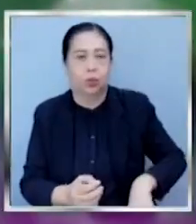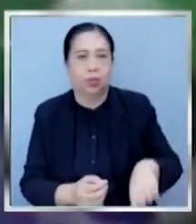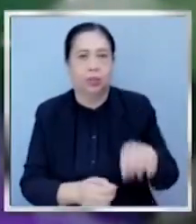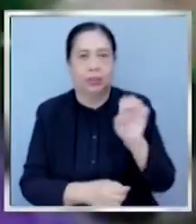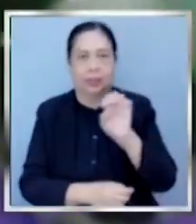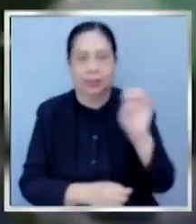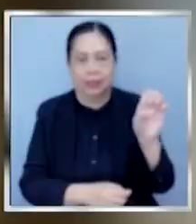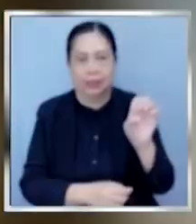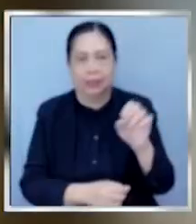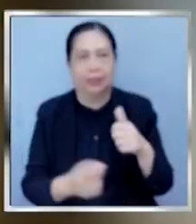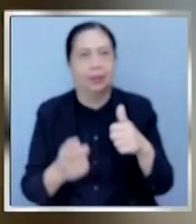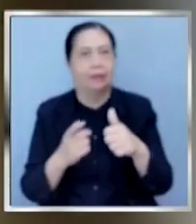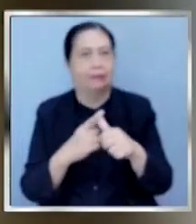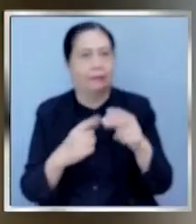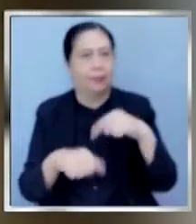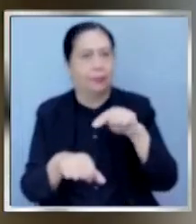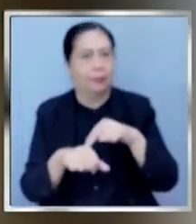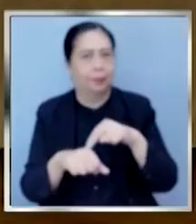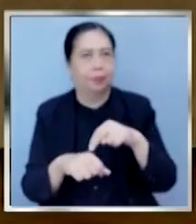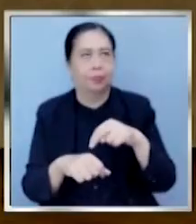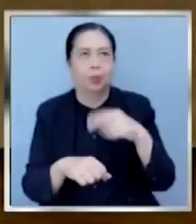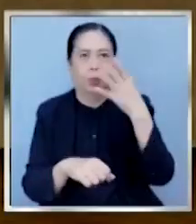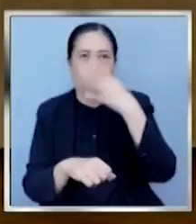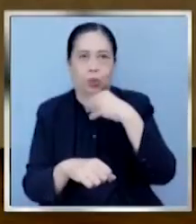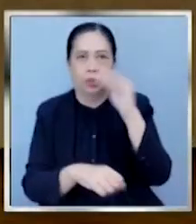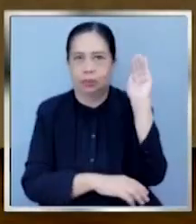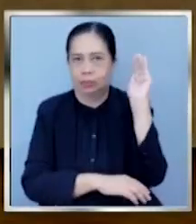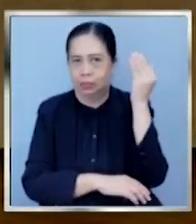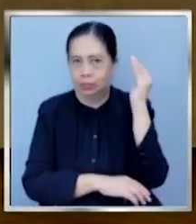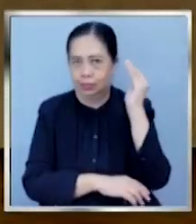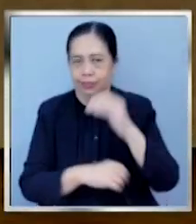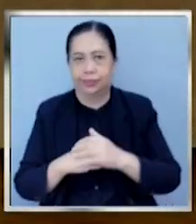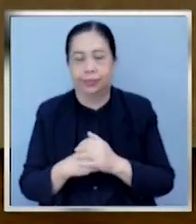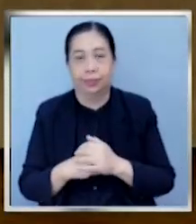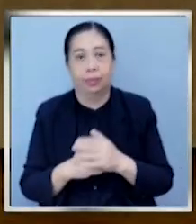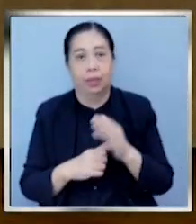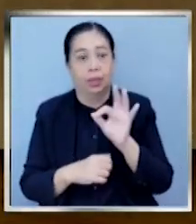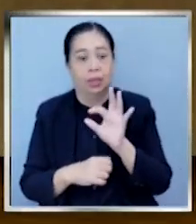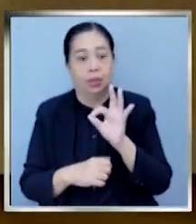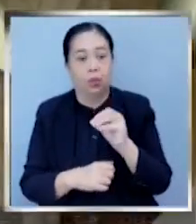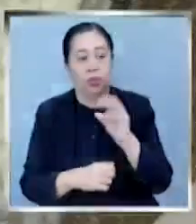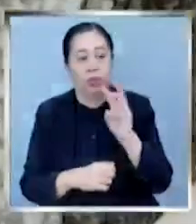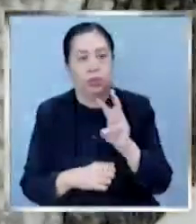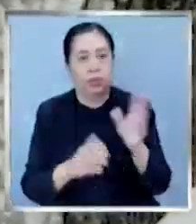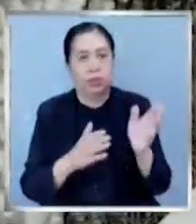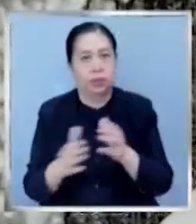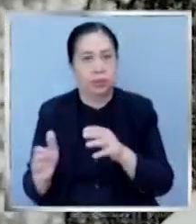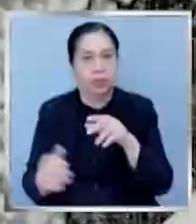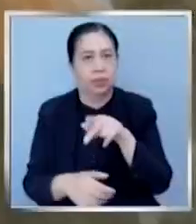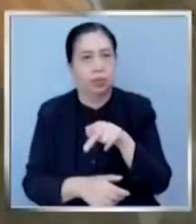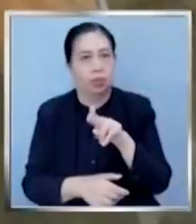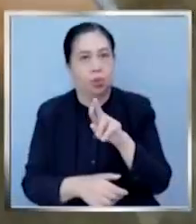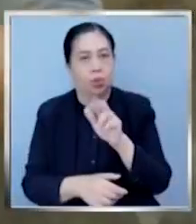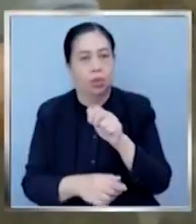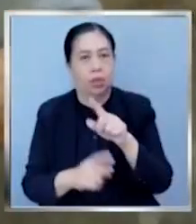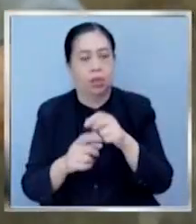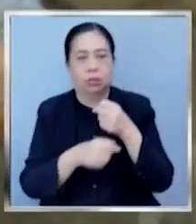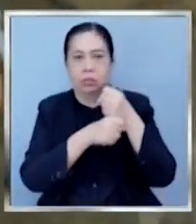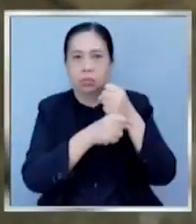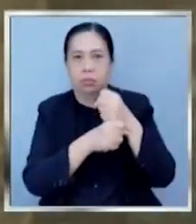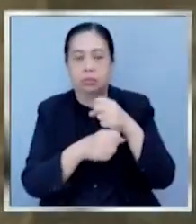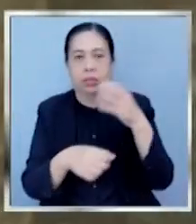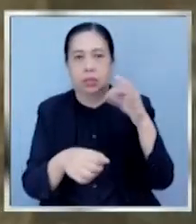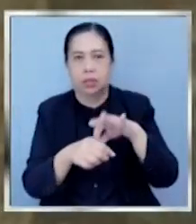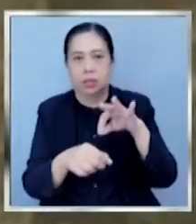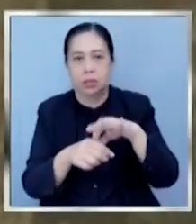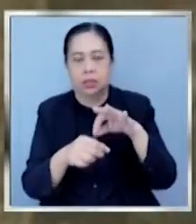the first national beauty titleist. Noong 1906, inorganisa ni Pura Villanueva ang isang suffrage group. Ang Asosasyon Feminista